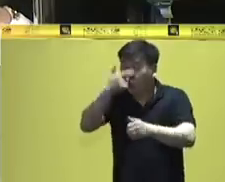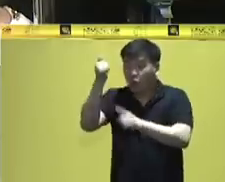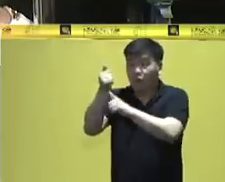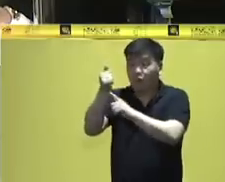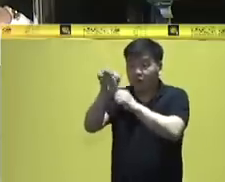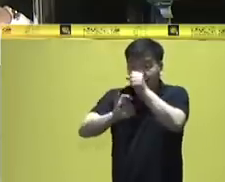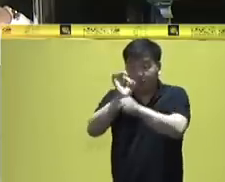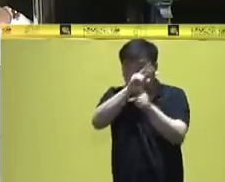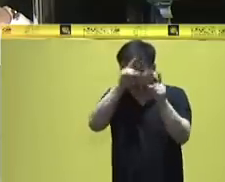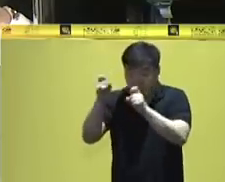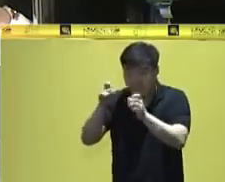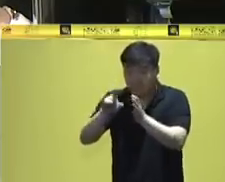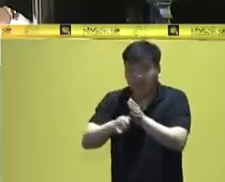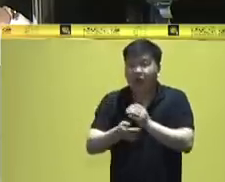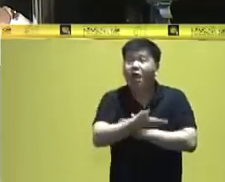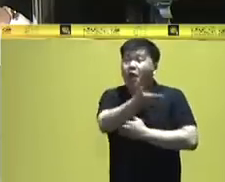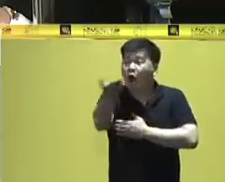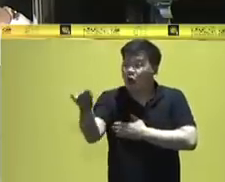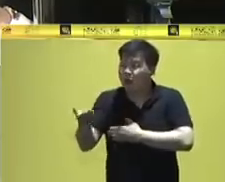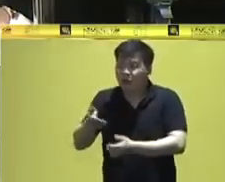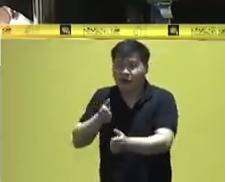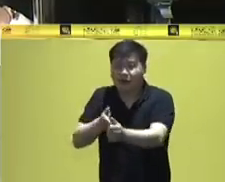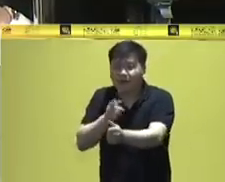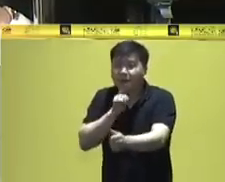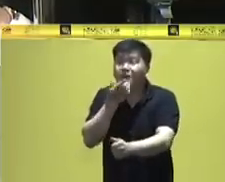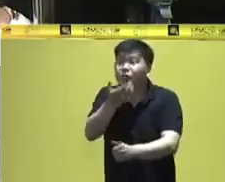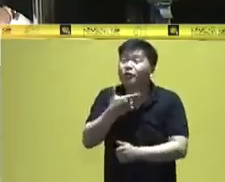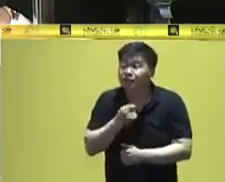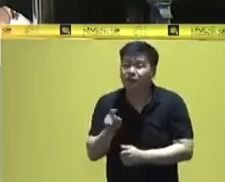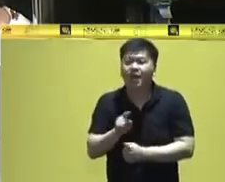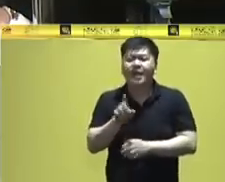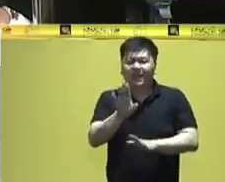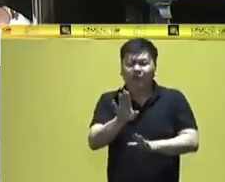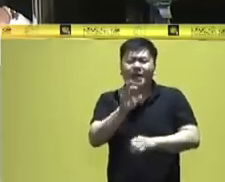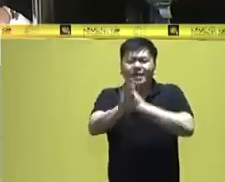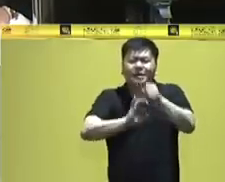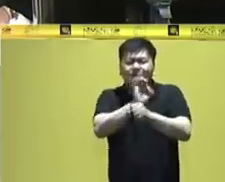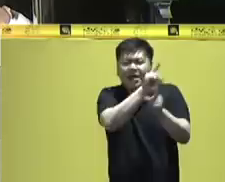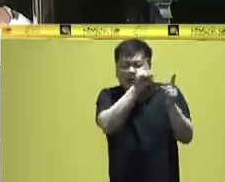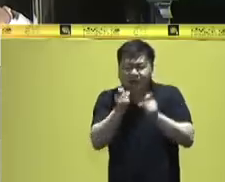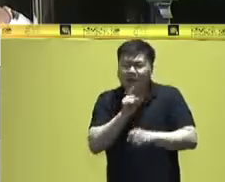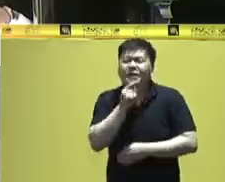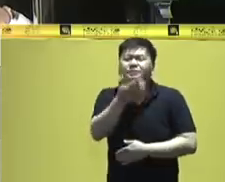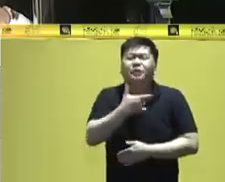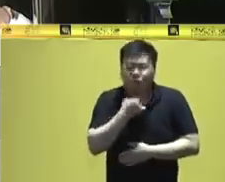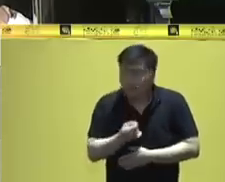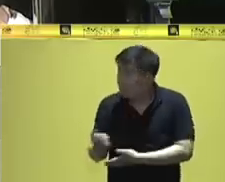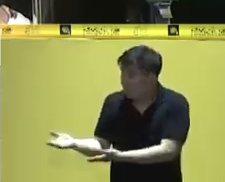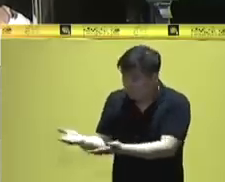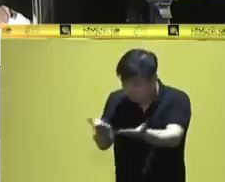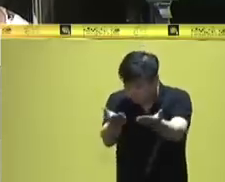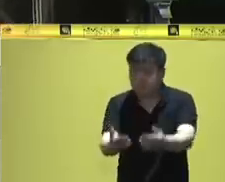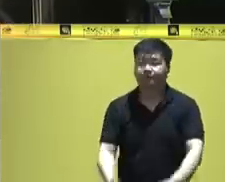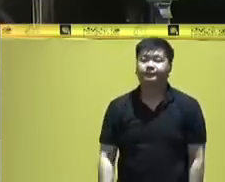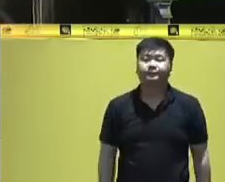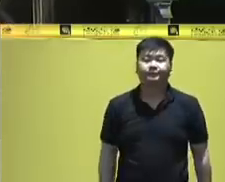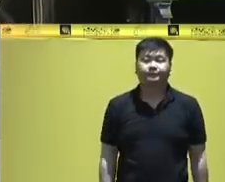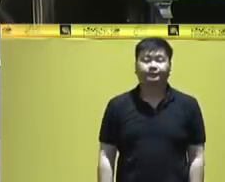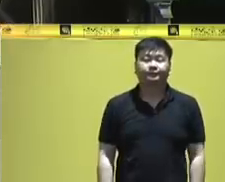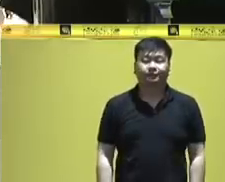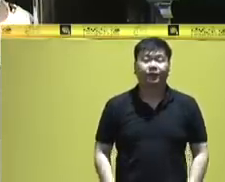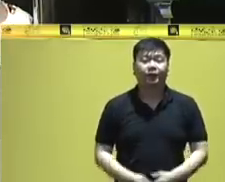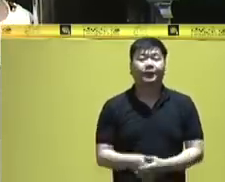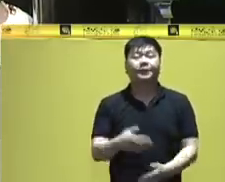10주년을 맞아서 우리 시민들과 꼭 함께 하고 싶은 내가 10주년을 맞아서 이 말씀을 한번 시민들께 꼭 핵심적으로 하고 싶었다. 오늘의 총평해 주시죠.